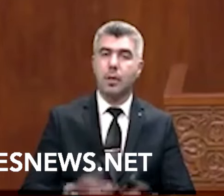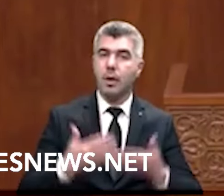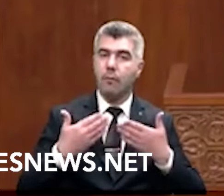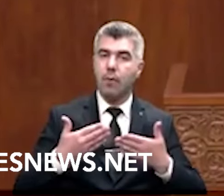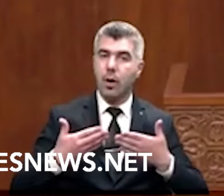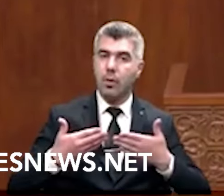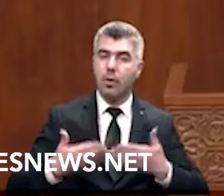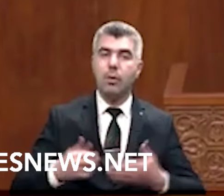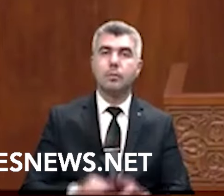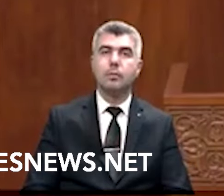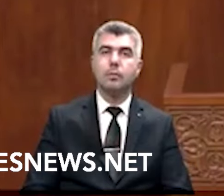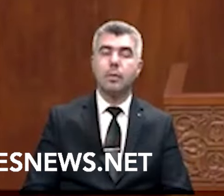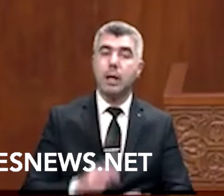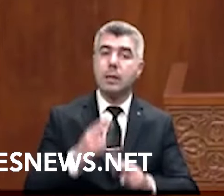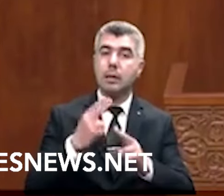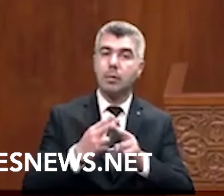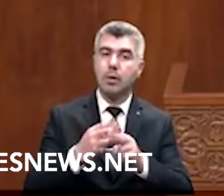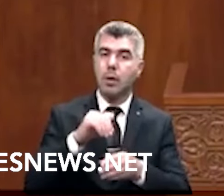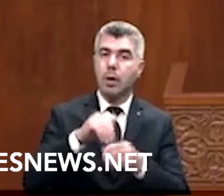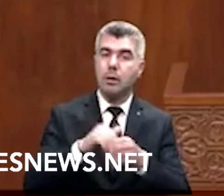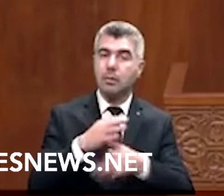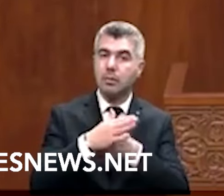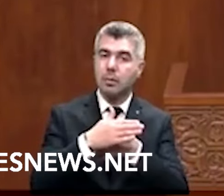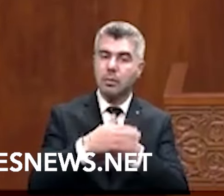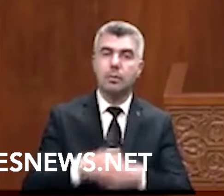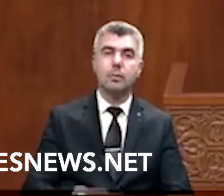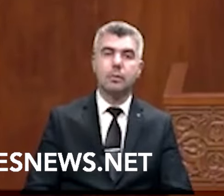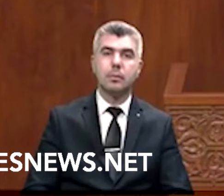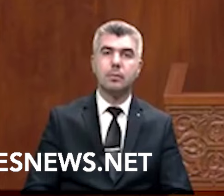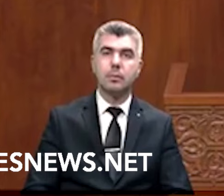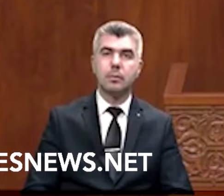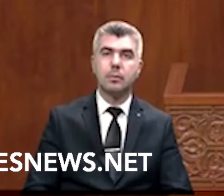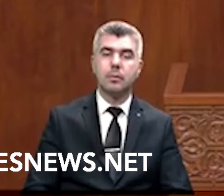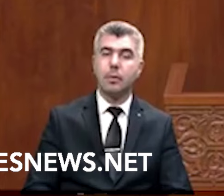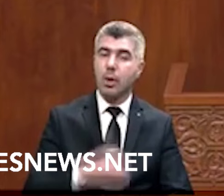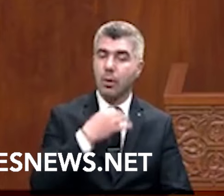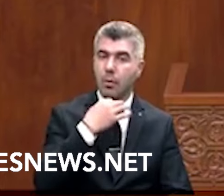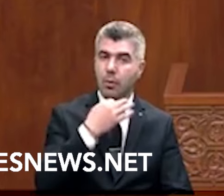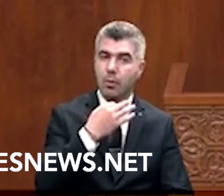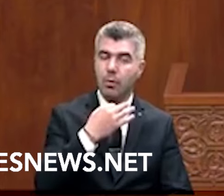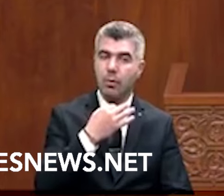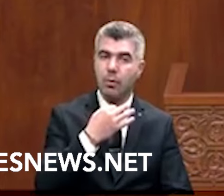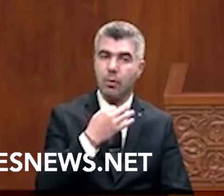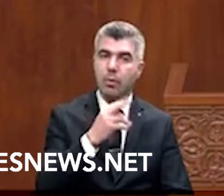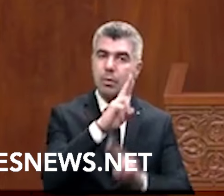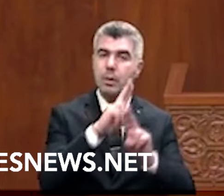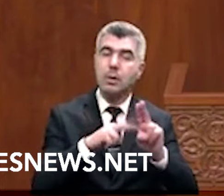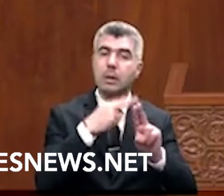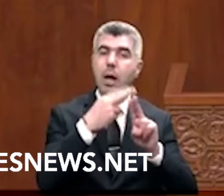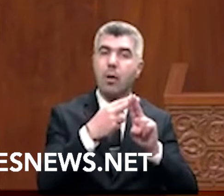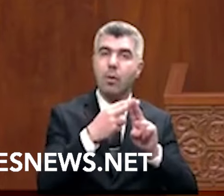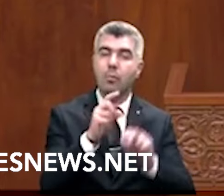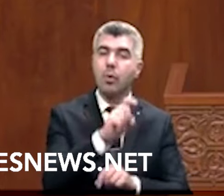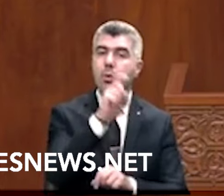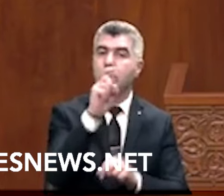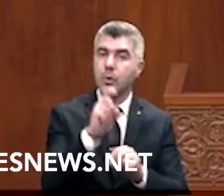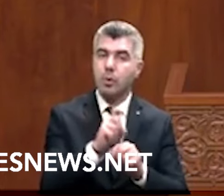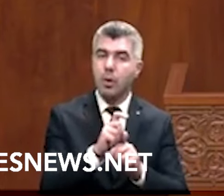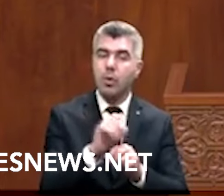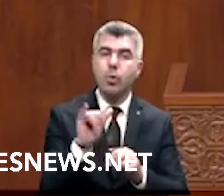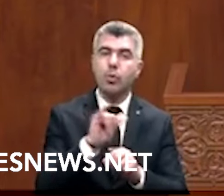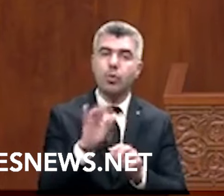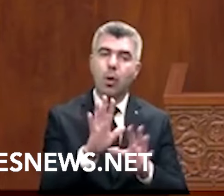اتشرف باسم فريق التجمع الوطني للاحرار بان اتفاعل مع جوابكم على سؤالنا حول